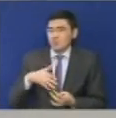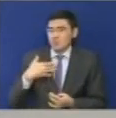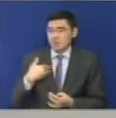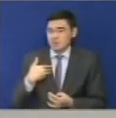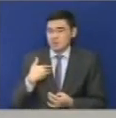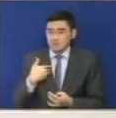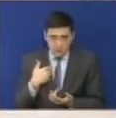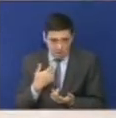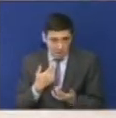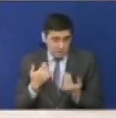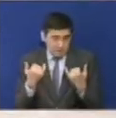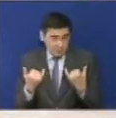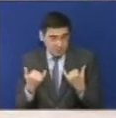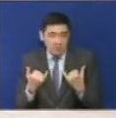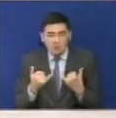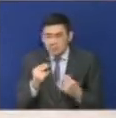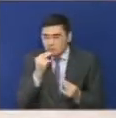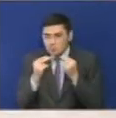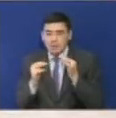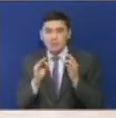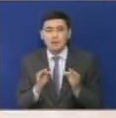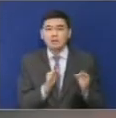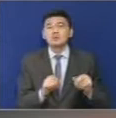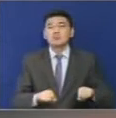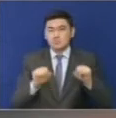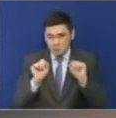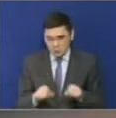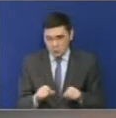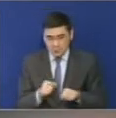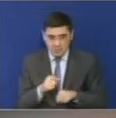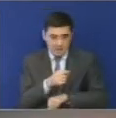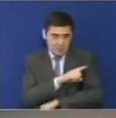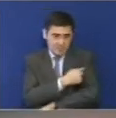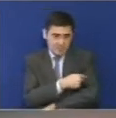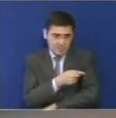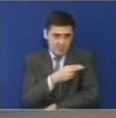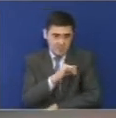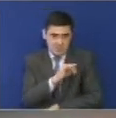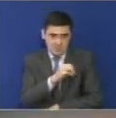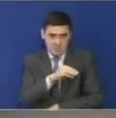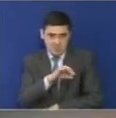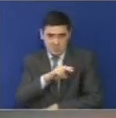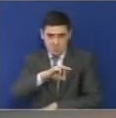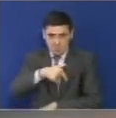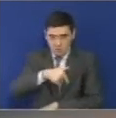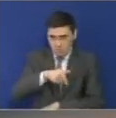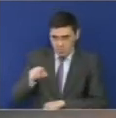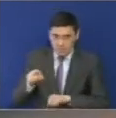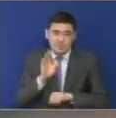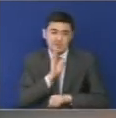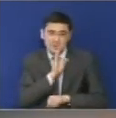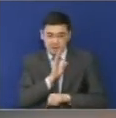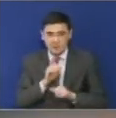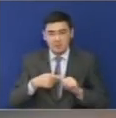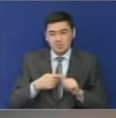таңдау шектеулі болғанмен дұрыс тамақтануға болады дейді дәрігер-диетолог, оңай арықта онлайн бағдарламасының авторы Бақыт